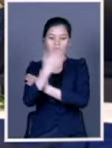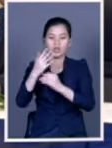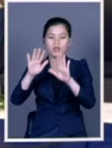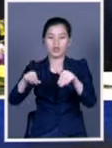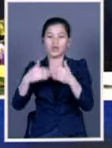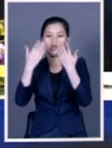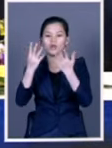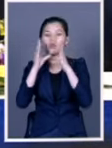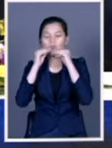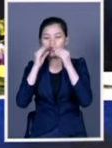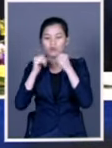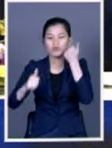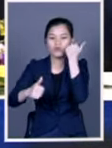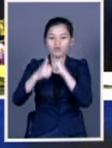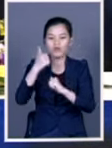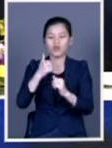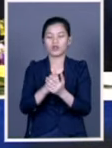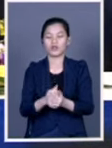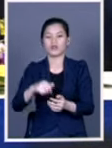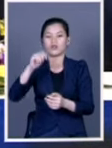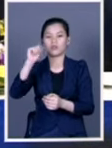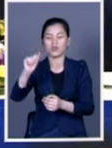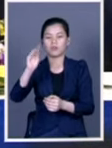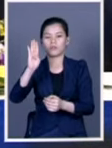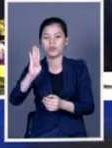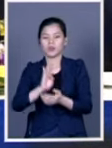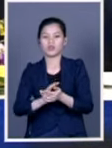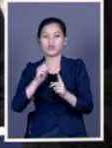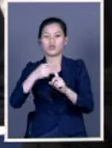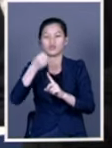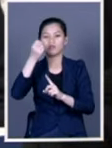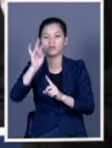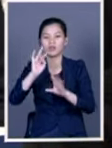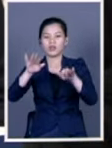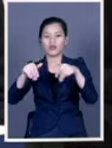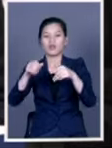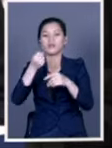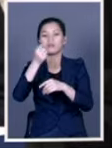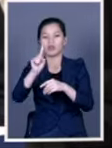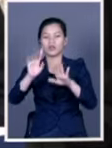ประชุมสุดยอดเอกแม็กครั้งที่11ให้แก่สาธารณรัฐสหภาพเมียนมา